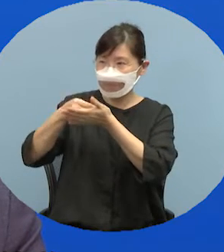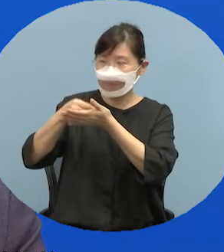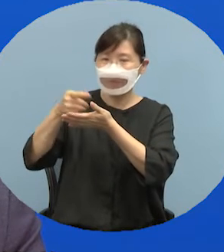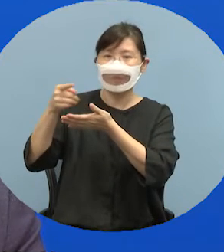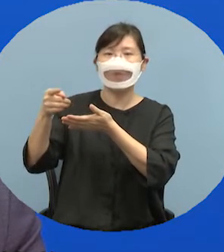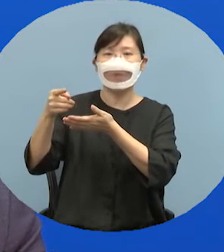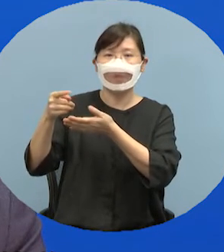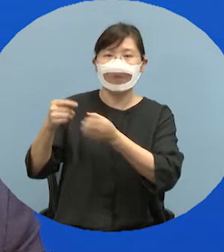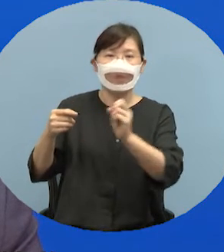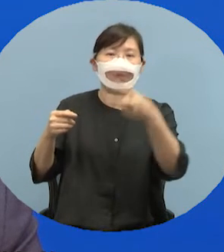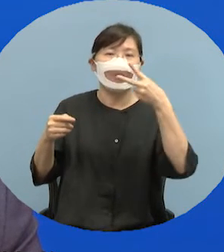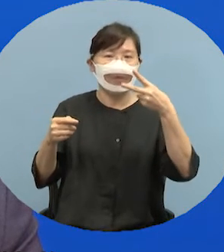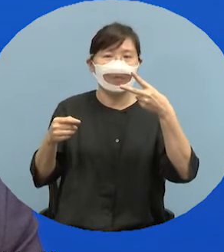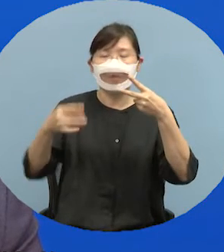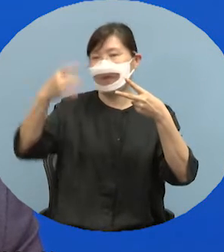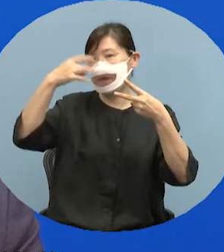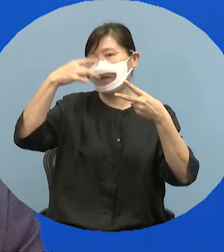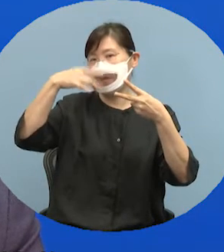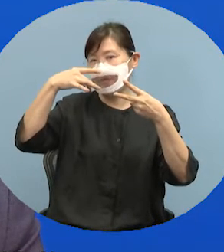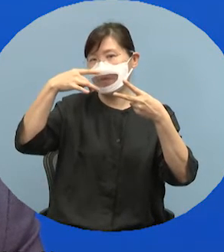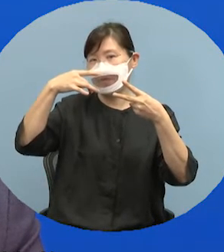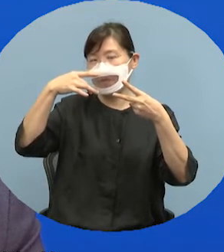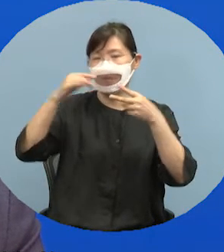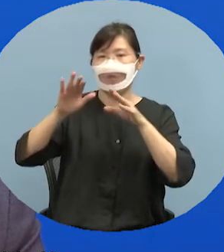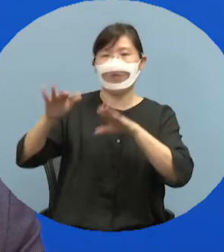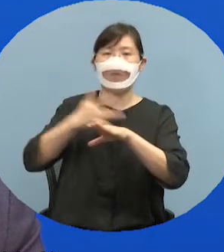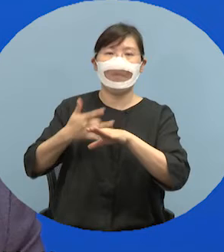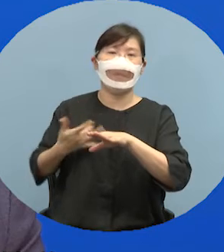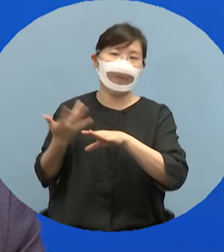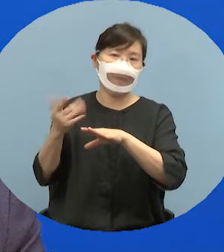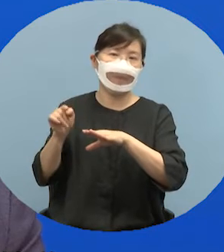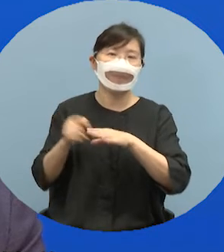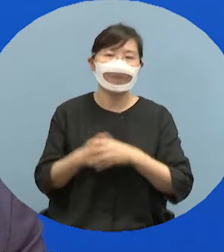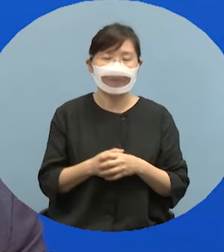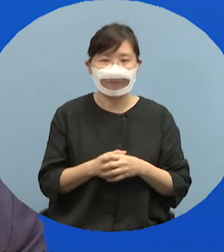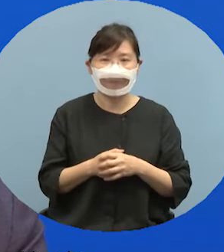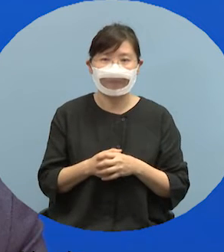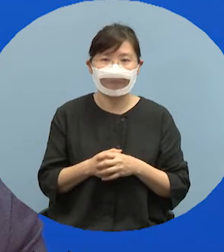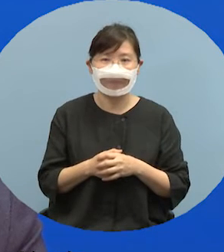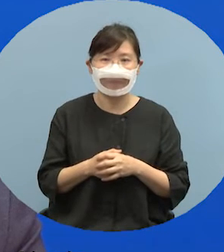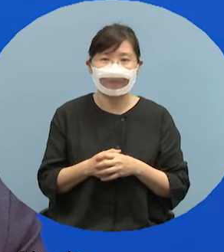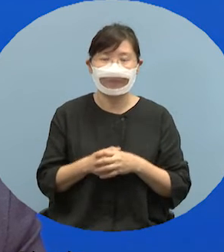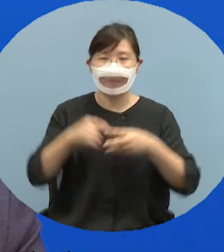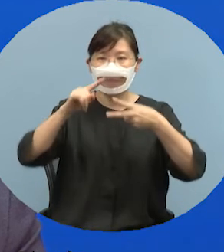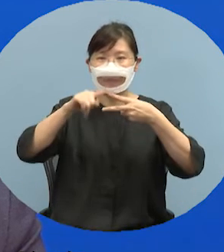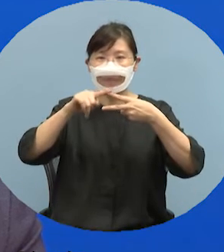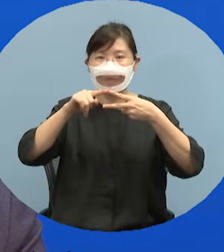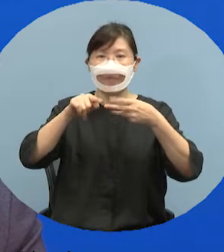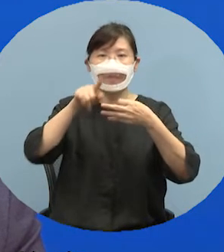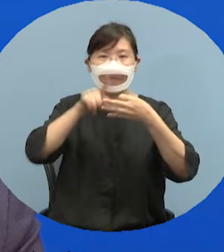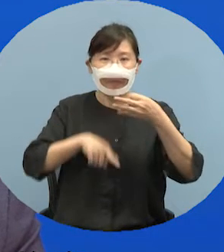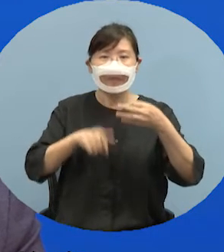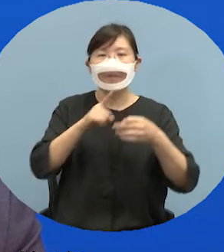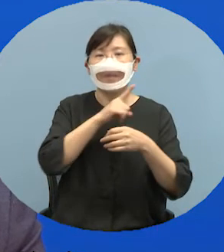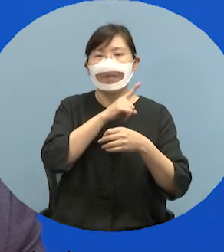的两款有效的口服抗新冠的药物，分别是默沙